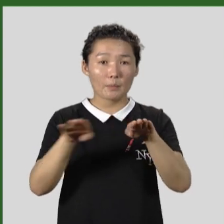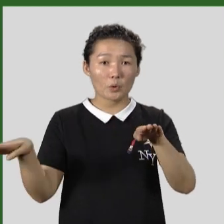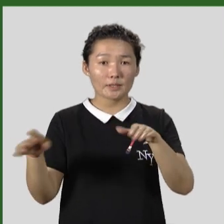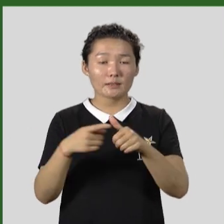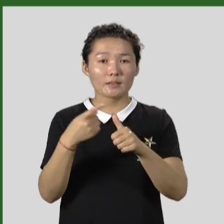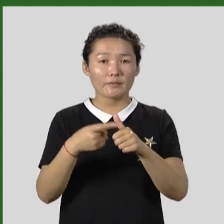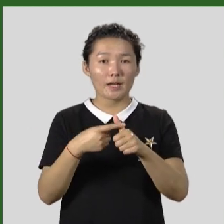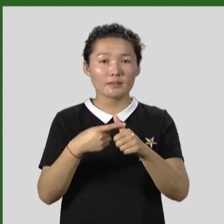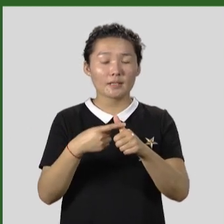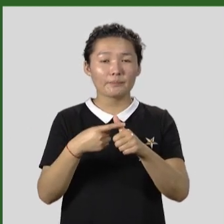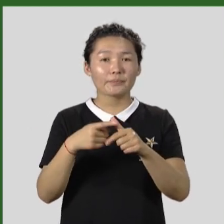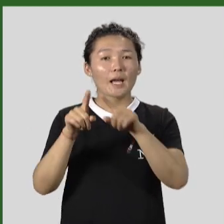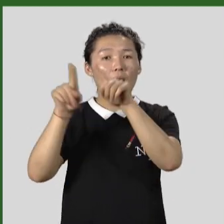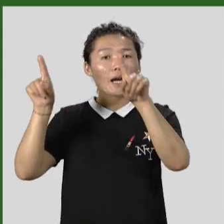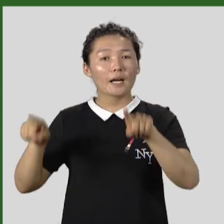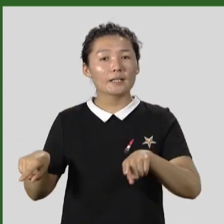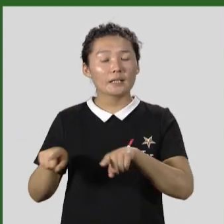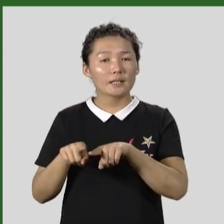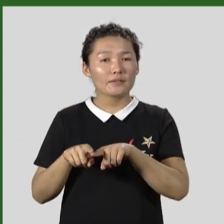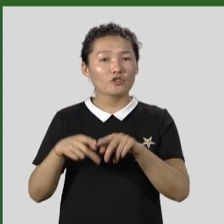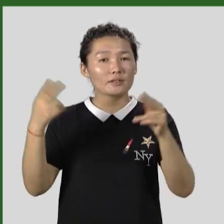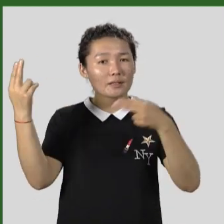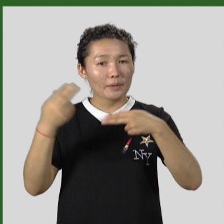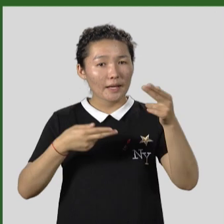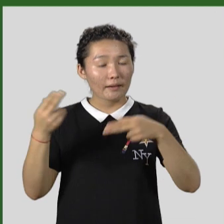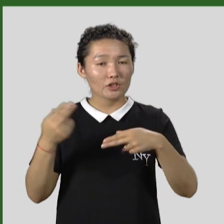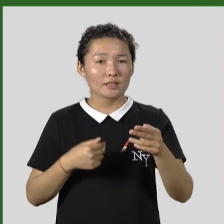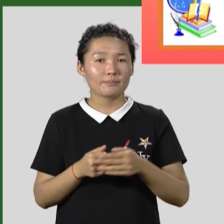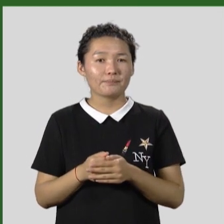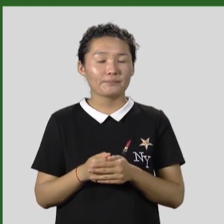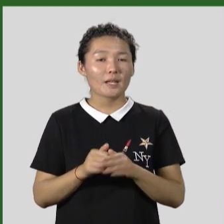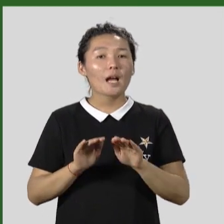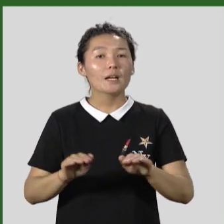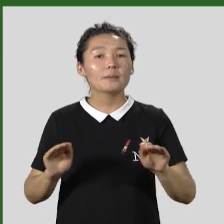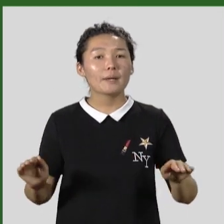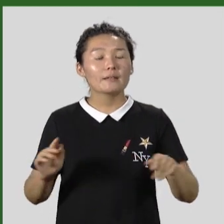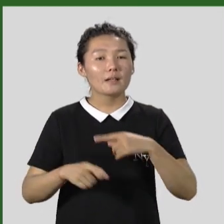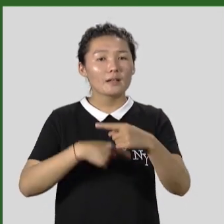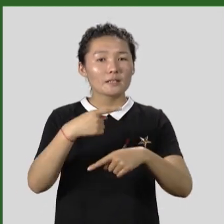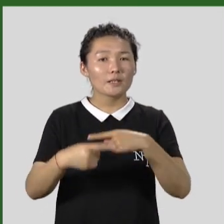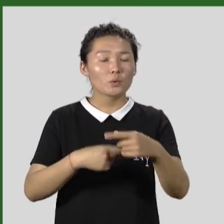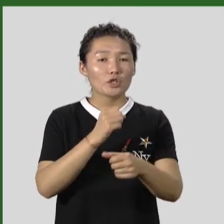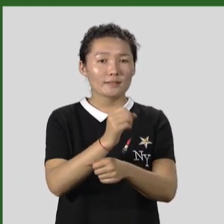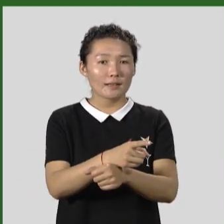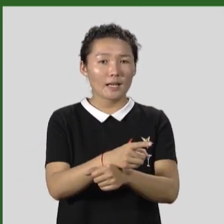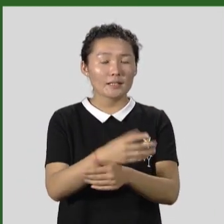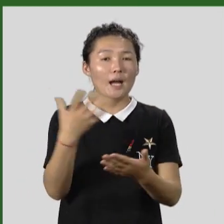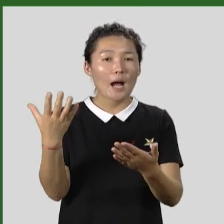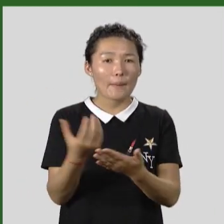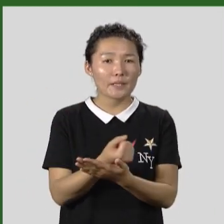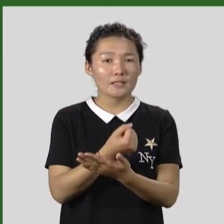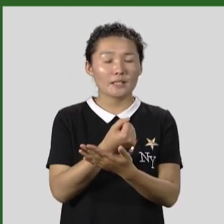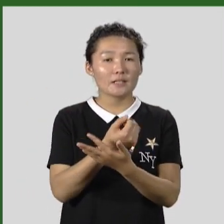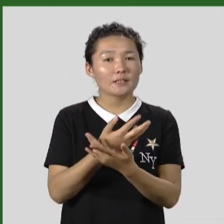называется картографические проекции. Ребята, следующее задание – определите